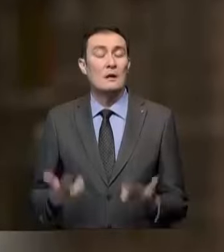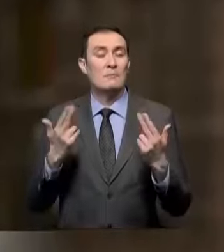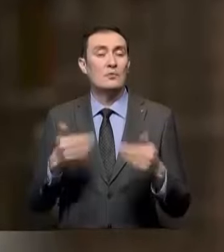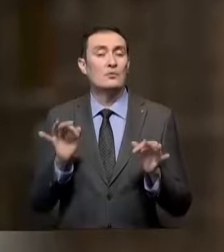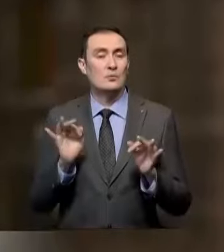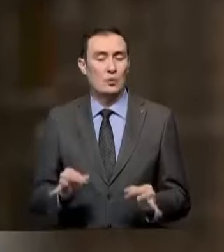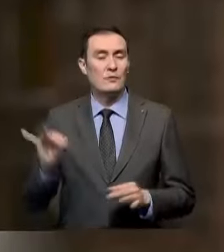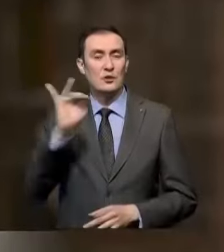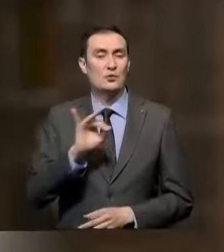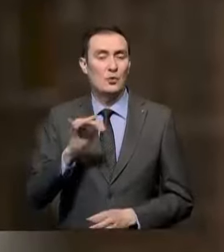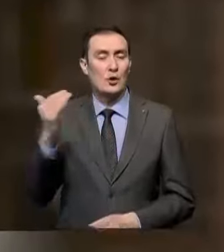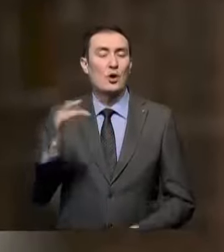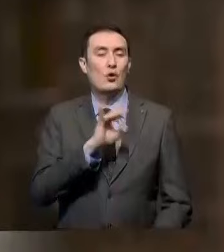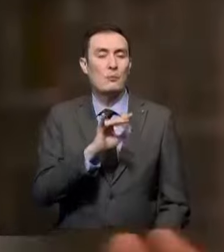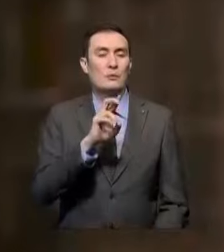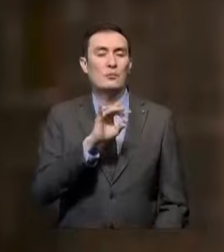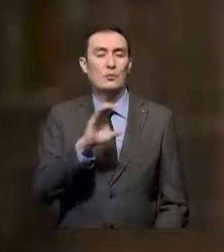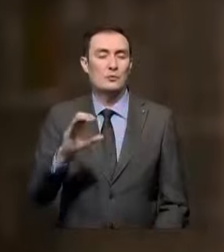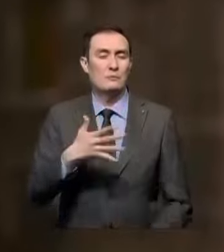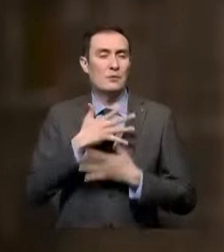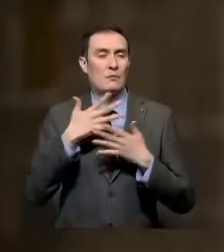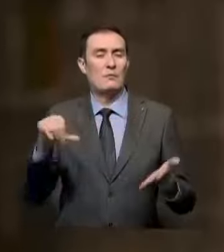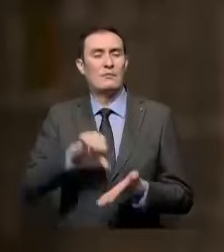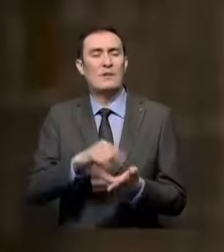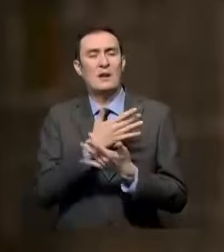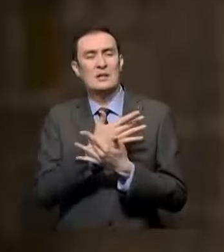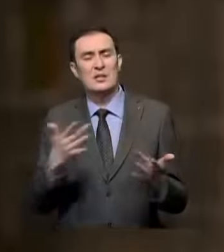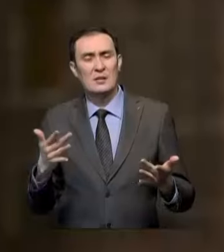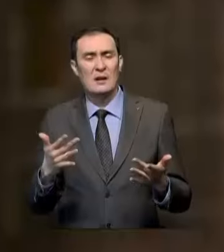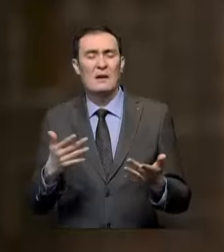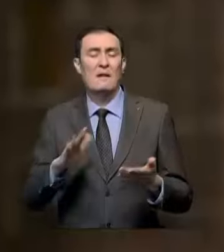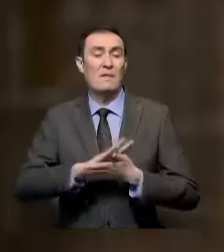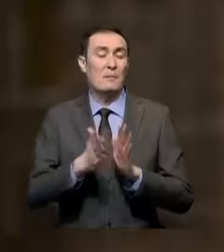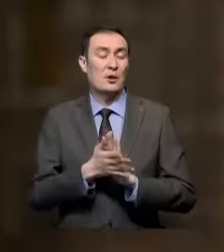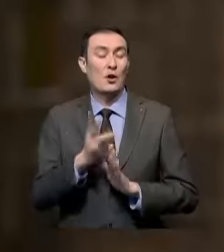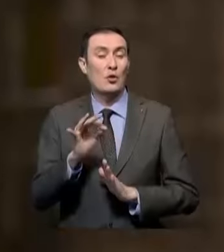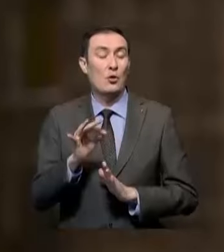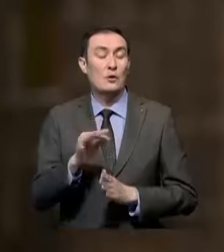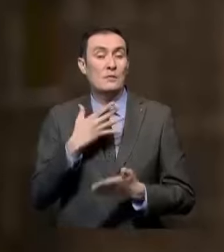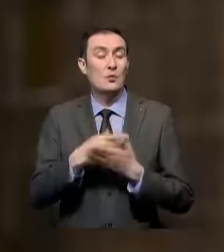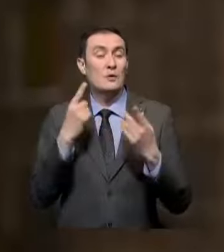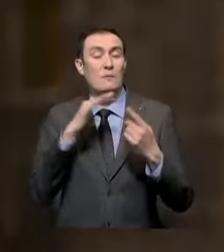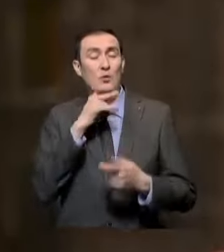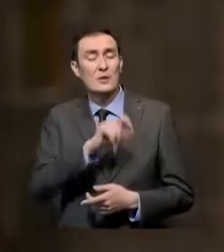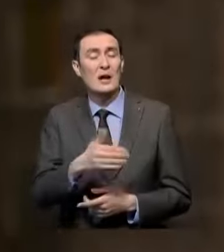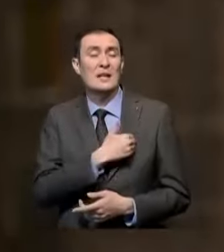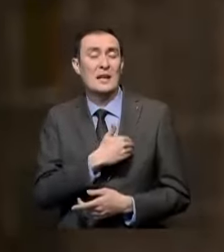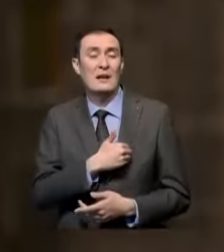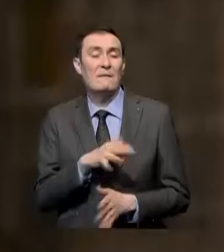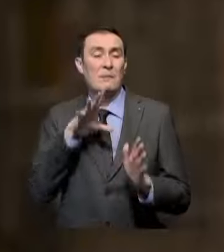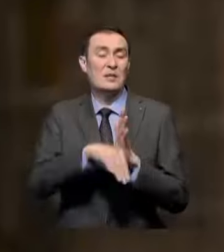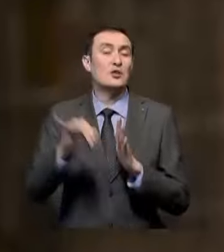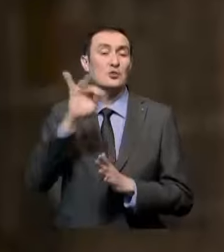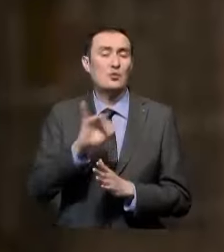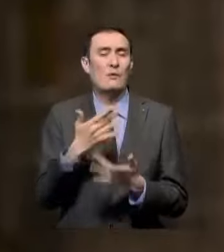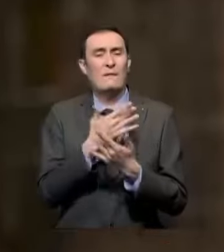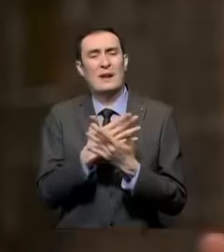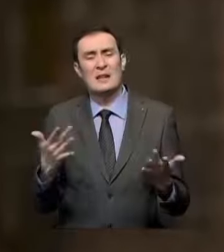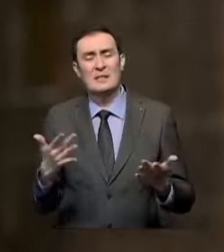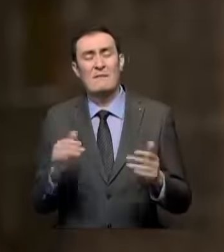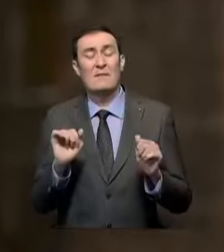Безусловно, история Роберта Брюса широко представлена в различных медиаформатах. Множество людей уже пытались воплотить воплотить эту историю в